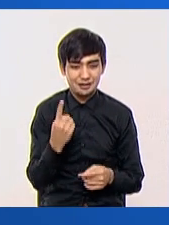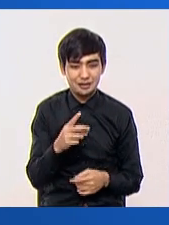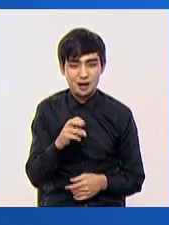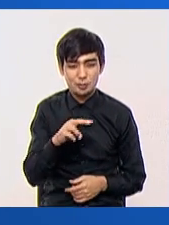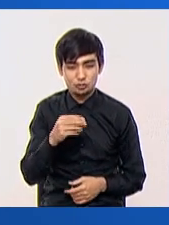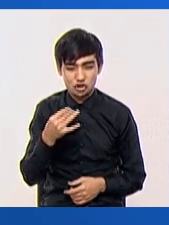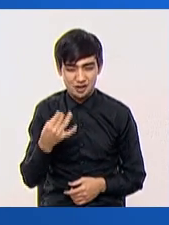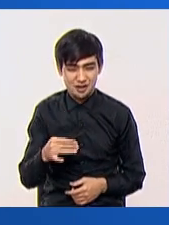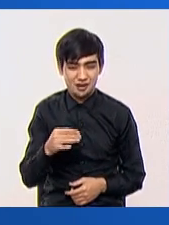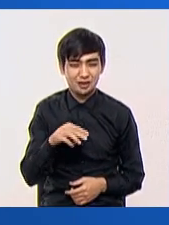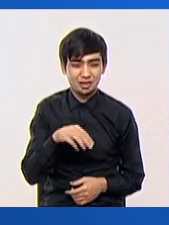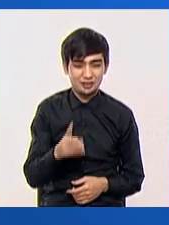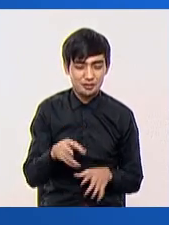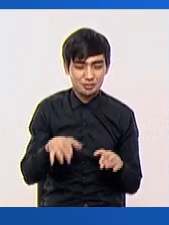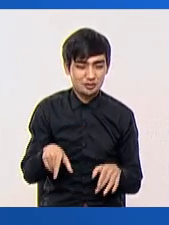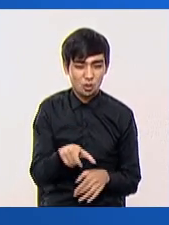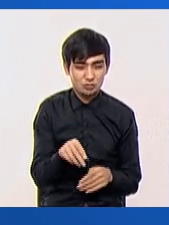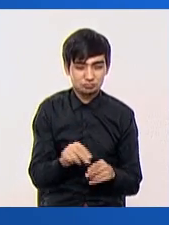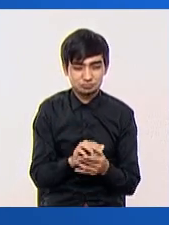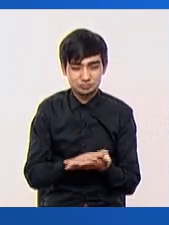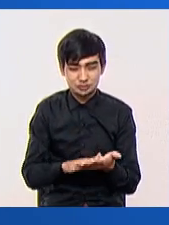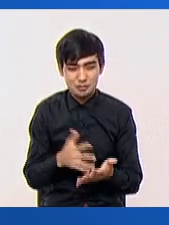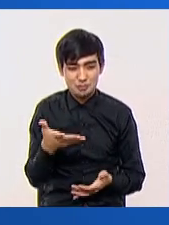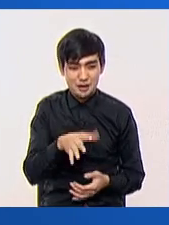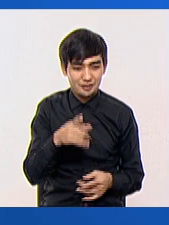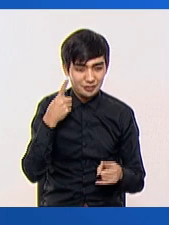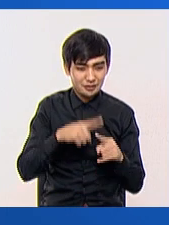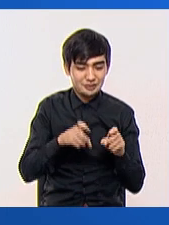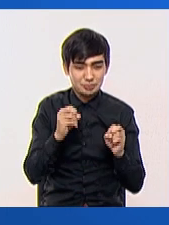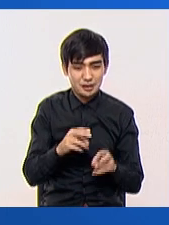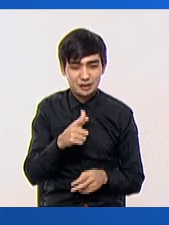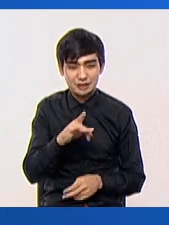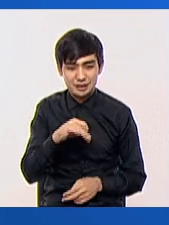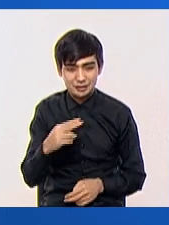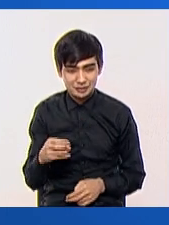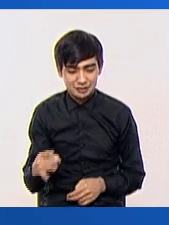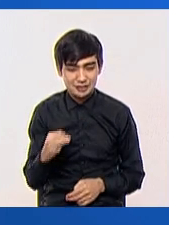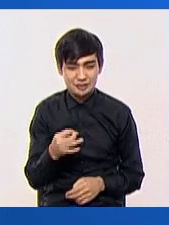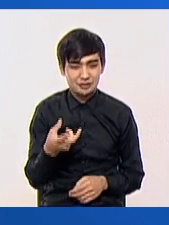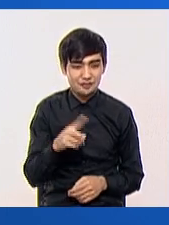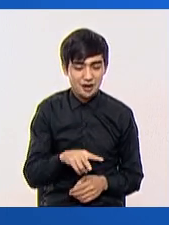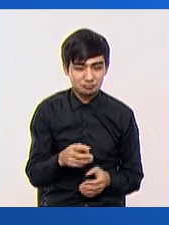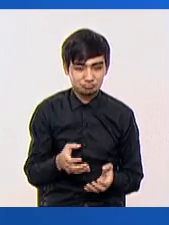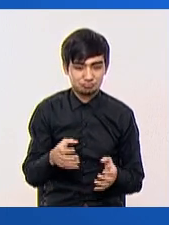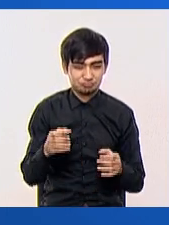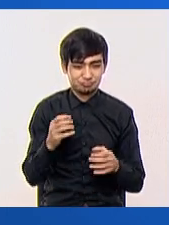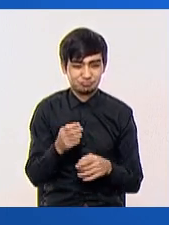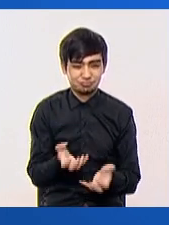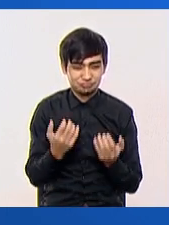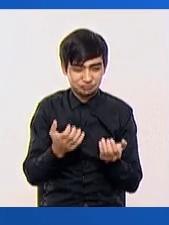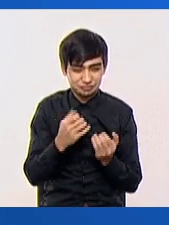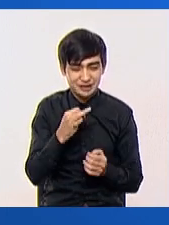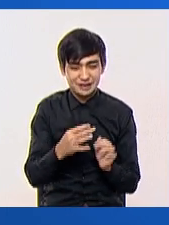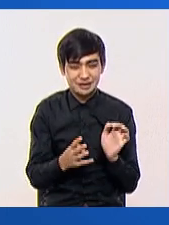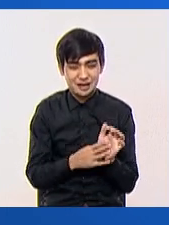Қапшағай Талдықорған бағытындағы жолды тазартуға 5 бірлік автогрейдерлер, 2 тиегіш, 9 құмшашқыш және 1